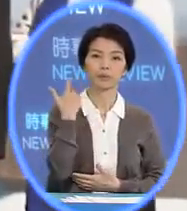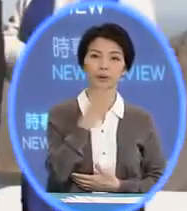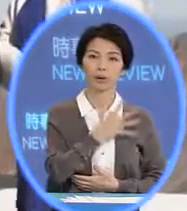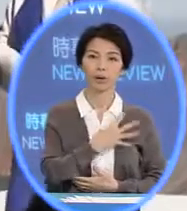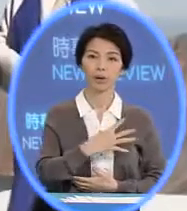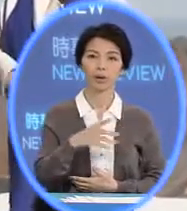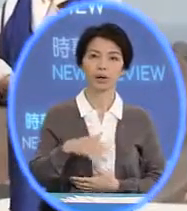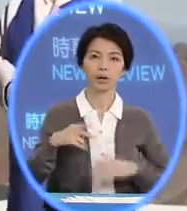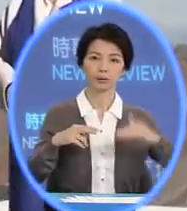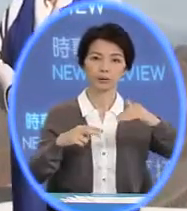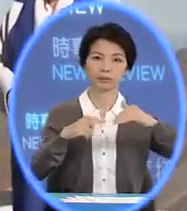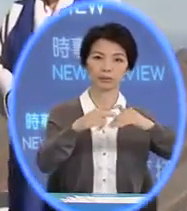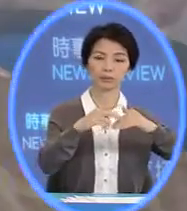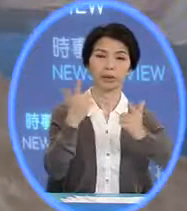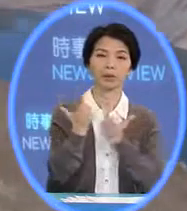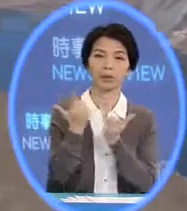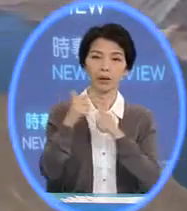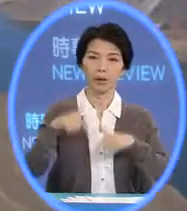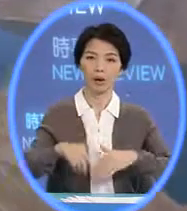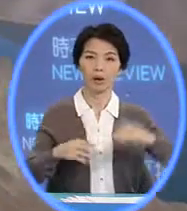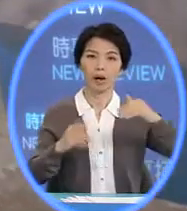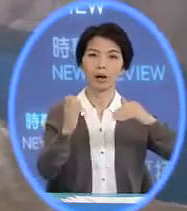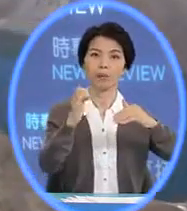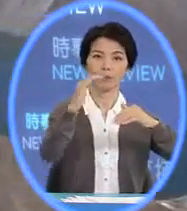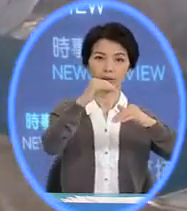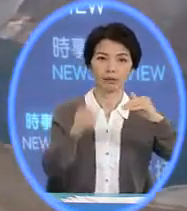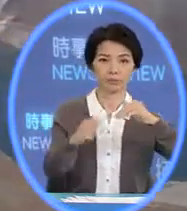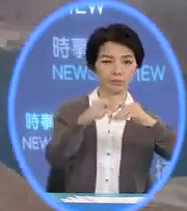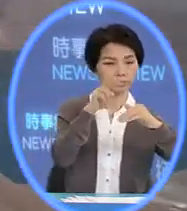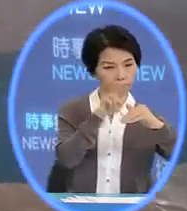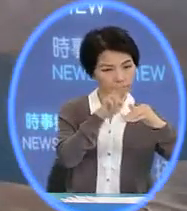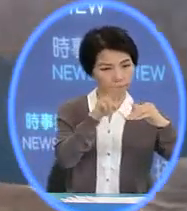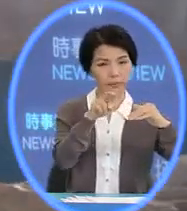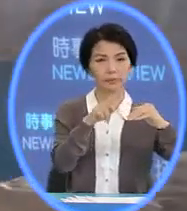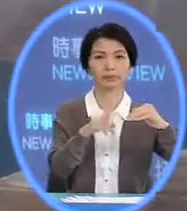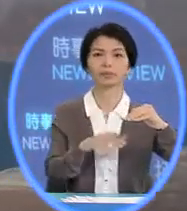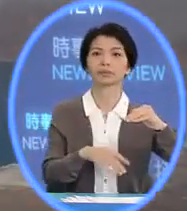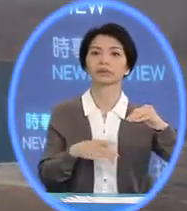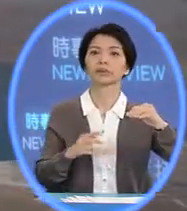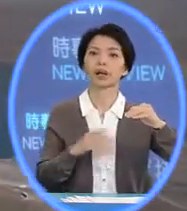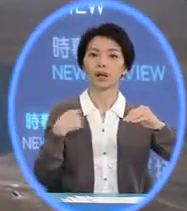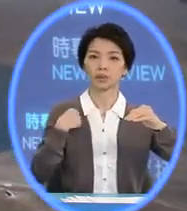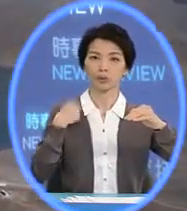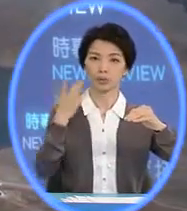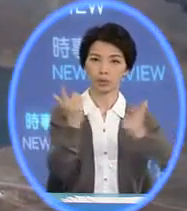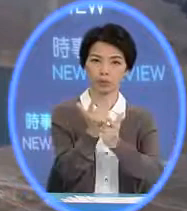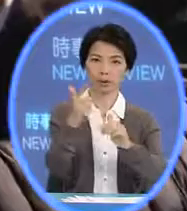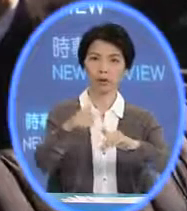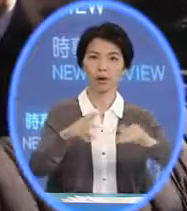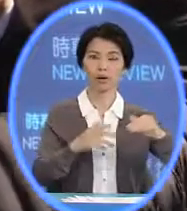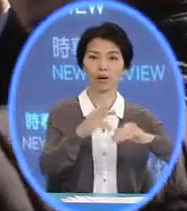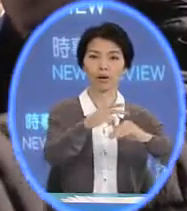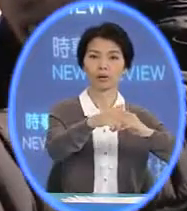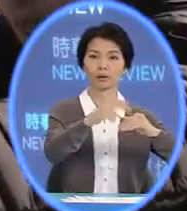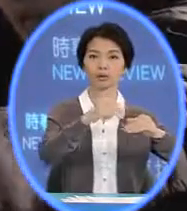一起登上朝鮮民族視為聖山的白頭山遊覽。橫跨中朝邊境的白頭山，中國稱為長白